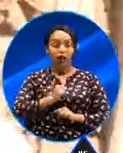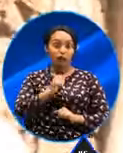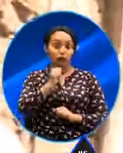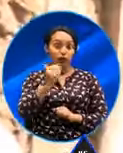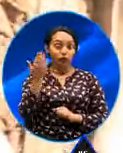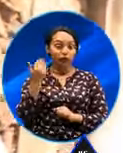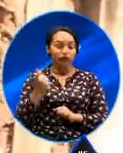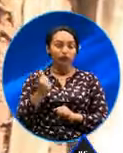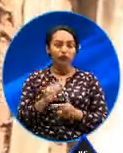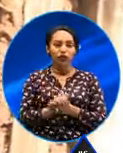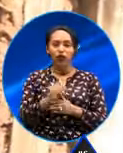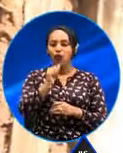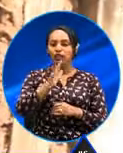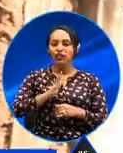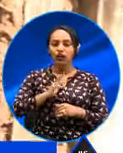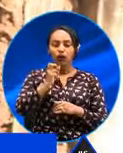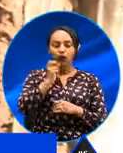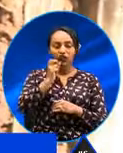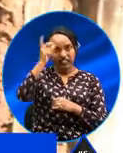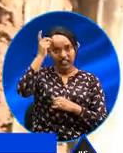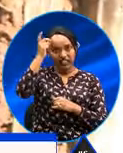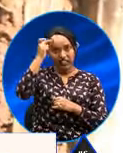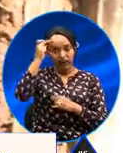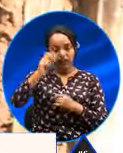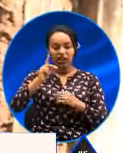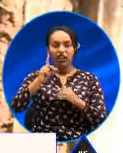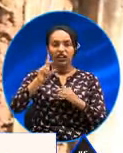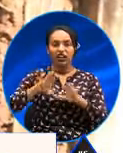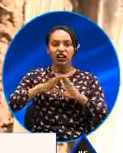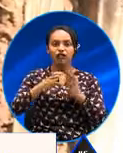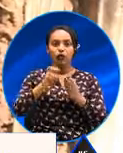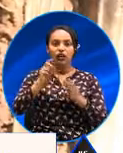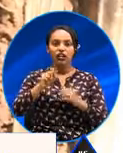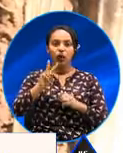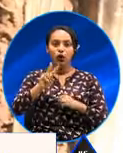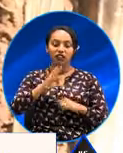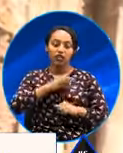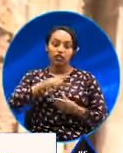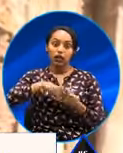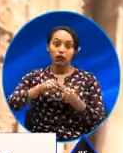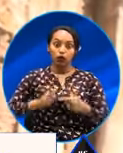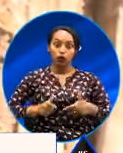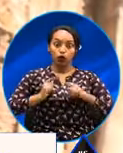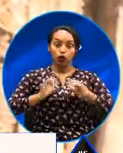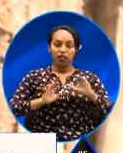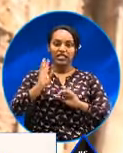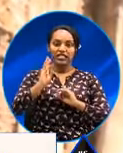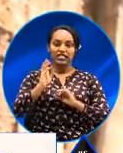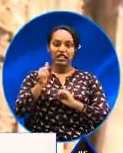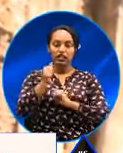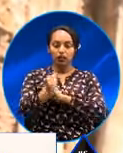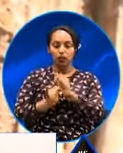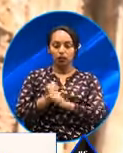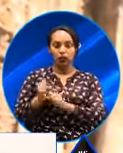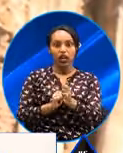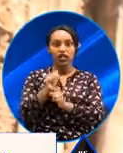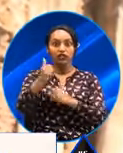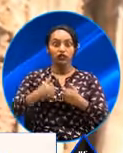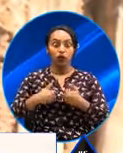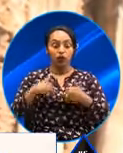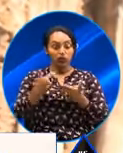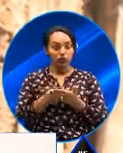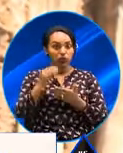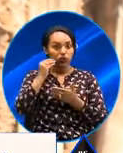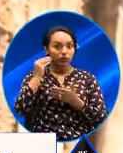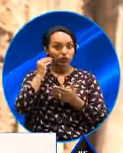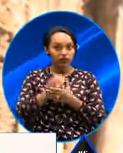አላመንኩም። ወይዘሮ ወተንዳባ በየካ ክፍለ ከተማ ወረዳ 2 ፈረንሳይ አካባቢ ኑሯቸውን ካደረጉ 6 አስርተ ዓመታትን አሳልፈዋል።